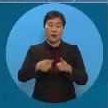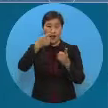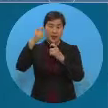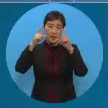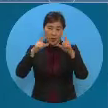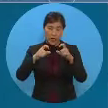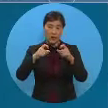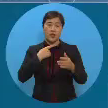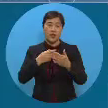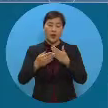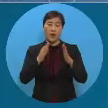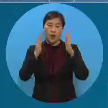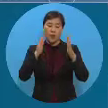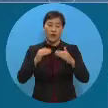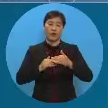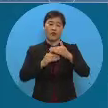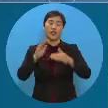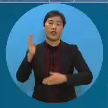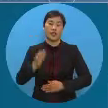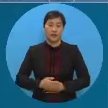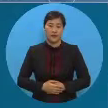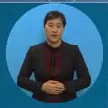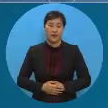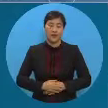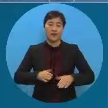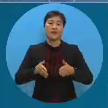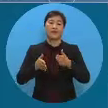함께 기념촬영, 연어 생태 체험학습 등이 진행됩니다.